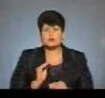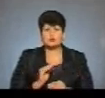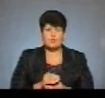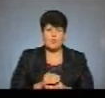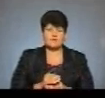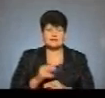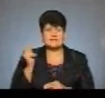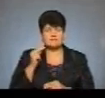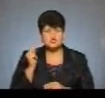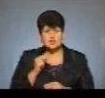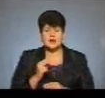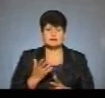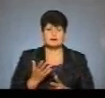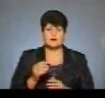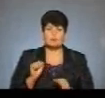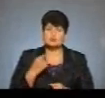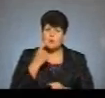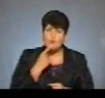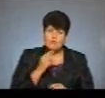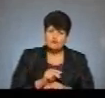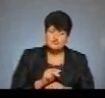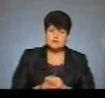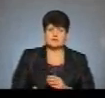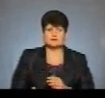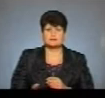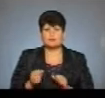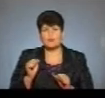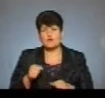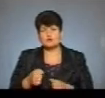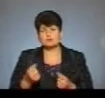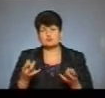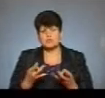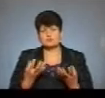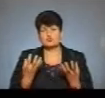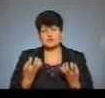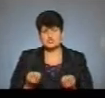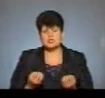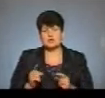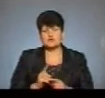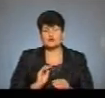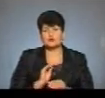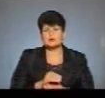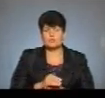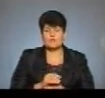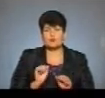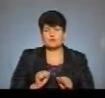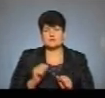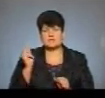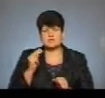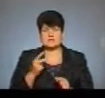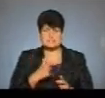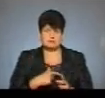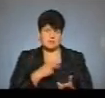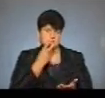додаткові навчання пройти, може мову вивчити, може потрібно ще щось додатково, може навчитися себе